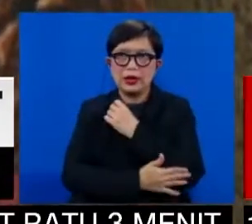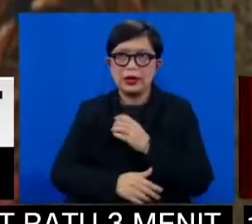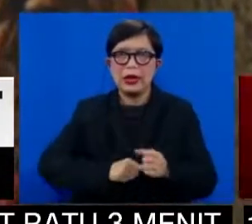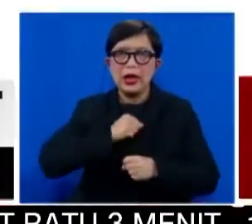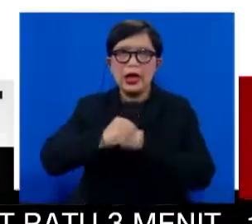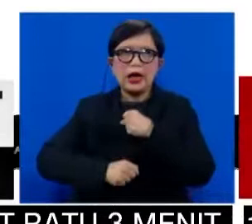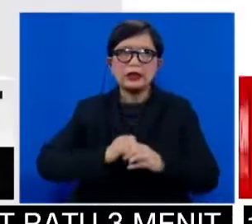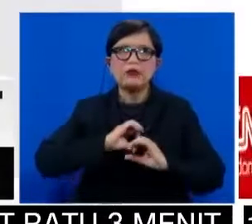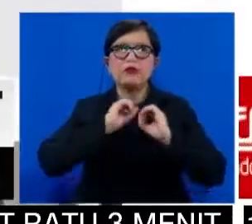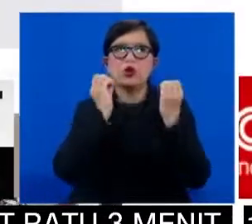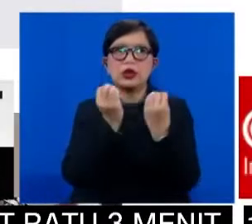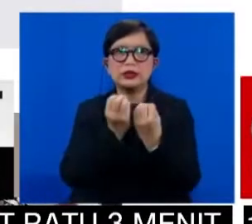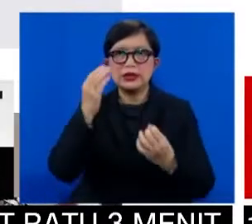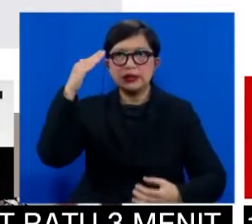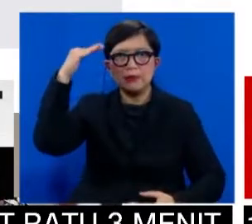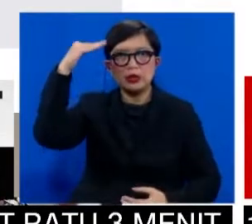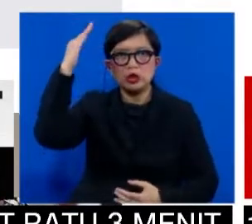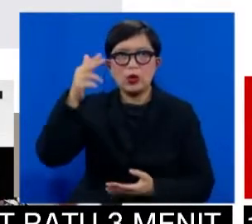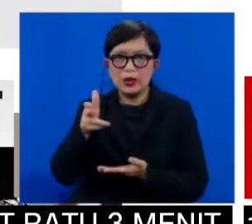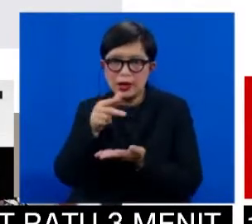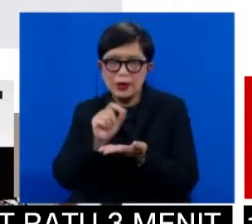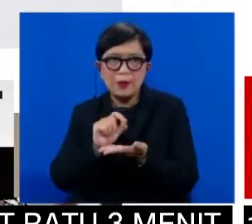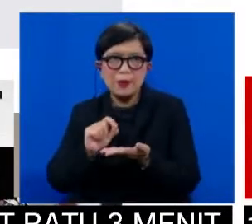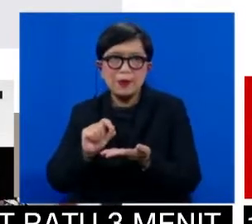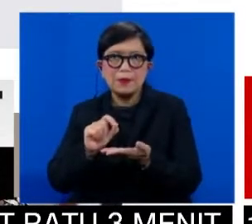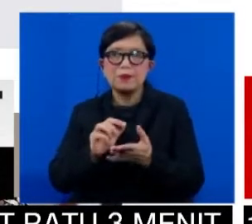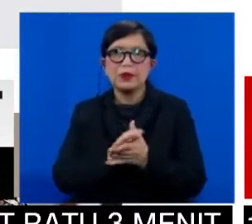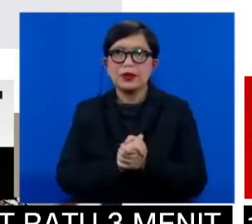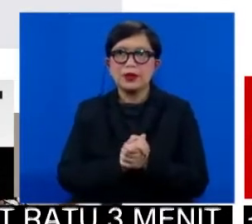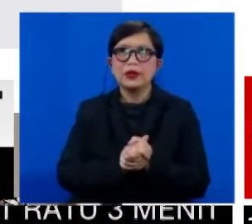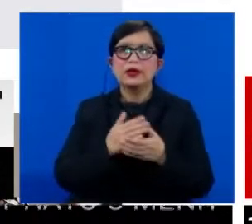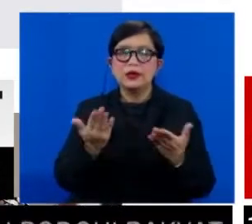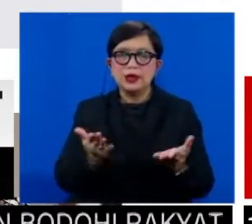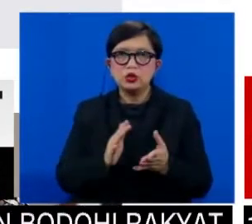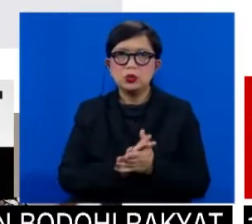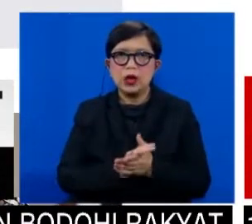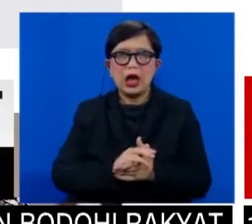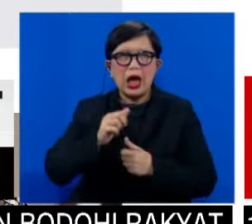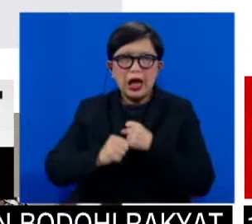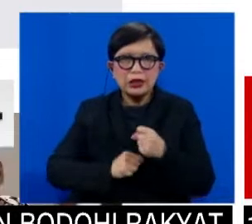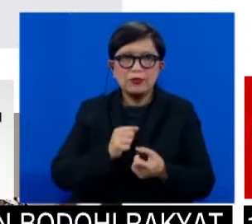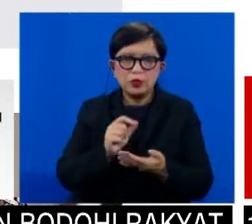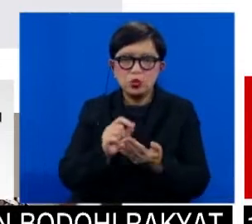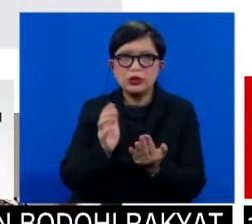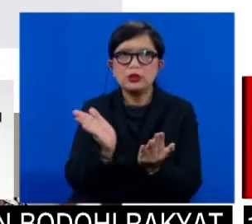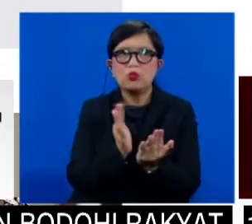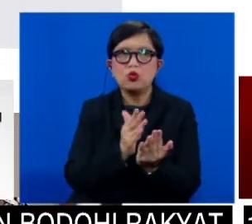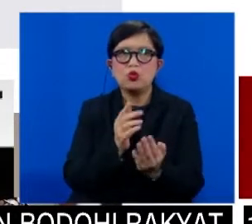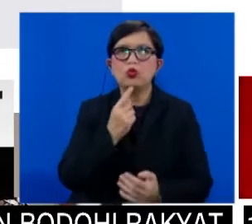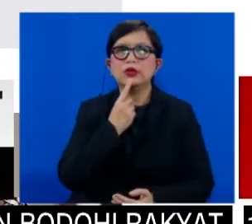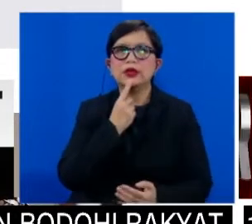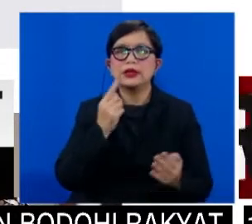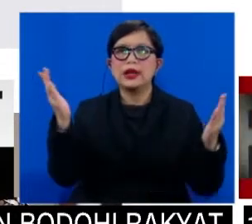berbagai organisasi kemahasiswaan maupun jurnalistik sebagai akademisi Ia pun aktif menulis sejumlah buku tentang Islam